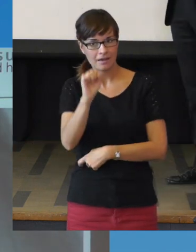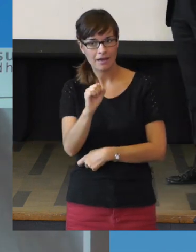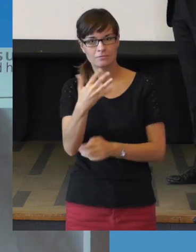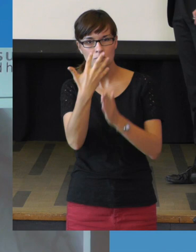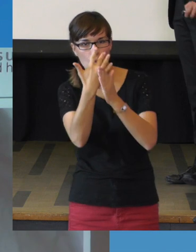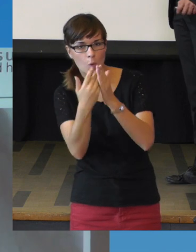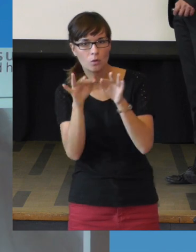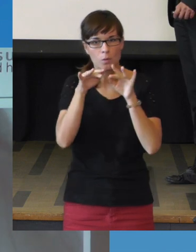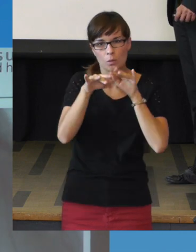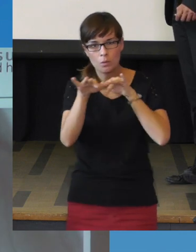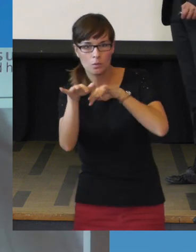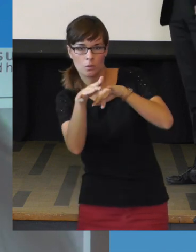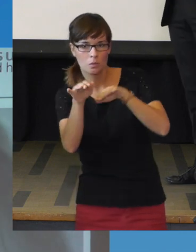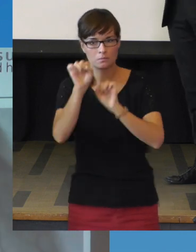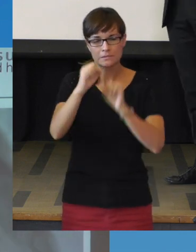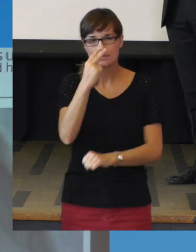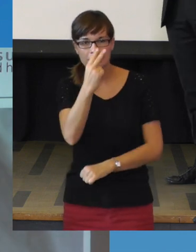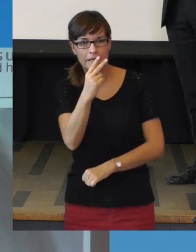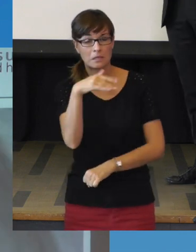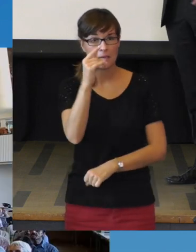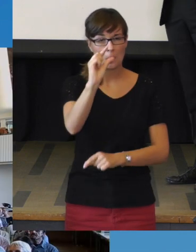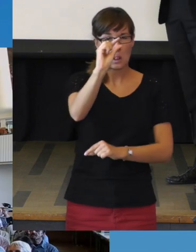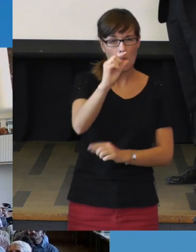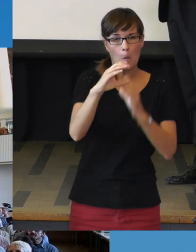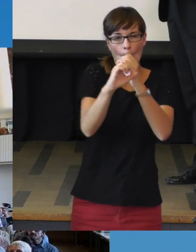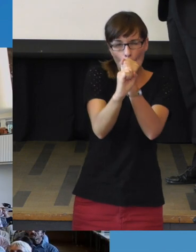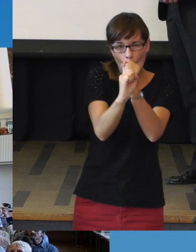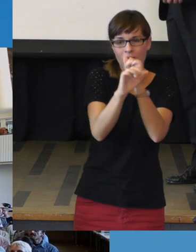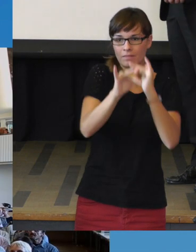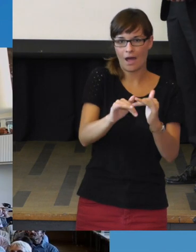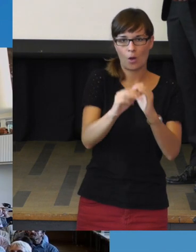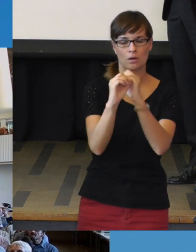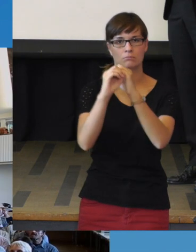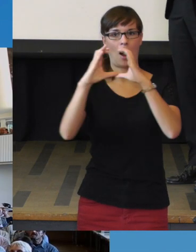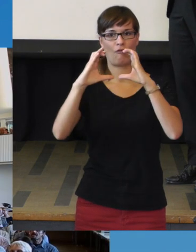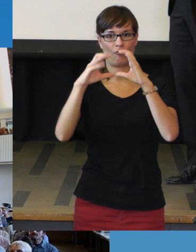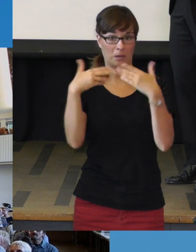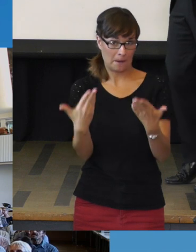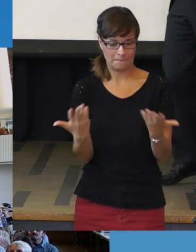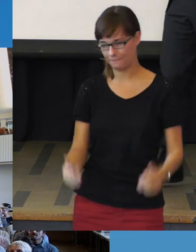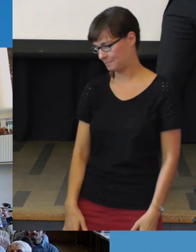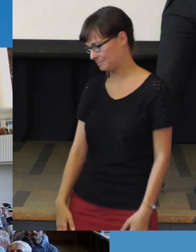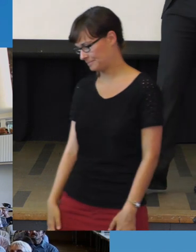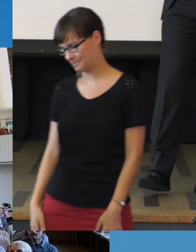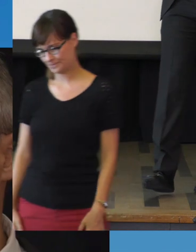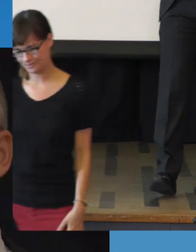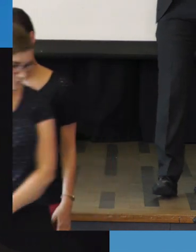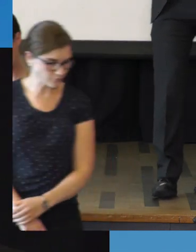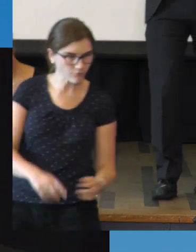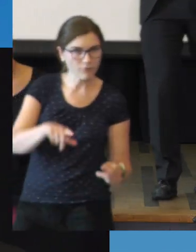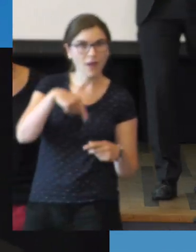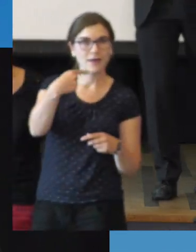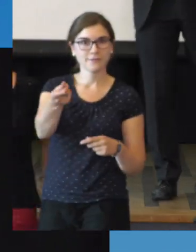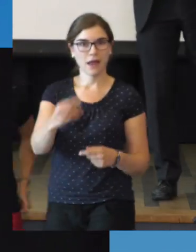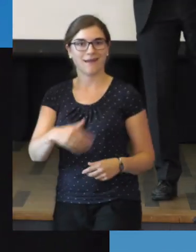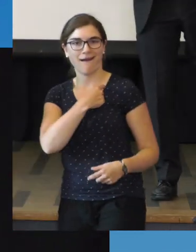fließt und können feststellen, ob es Einengungen, sogenannte Stenosen, gibt. Danach stellen wir die